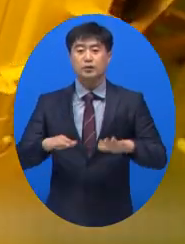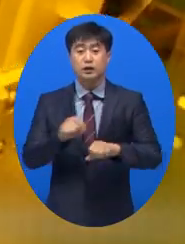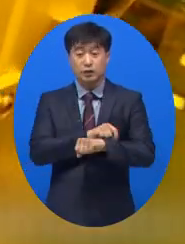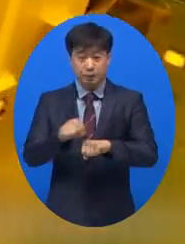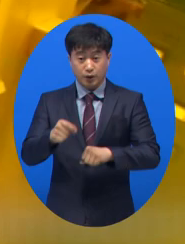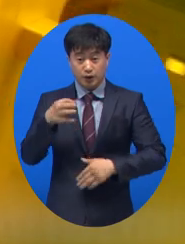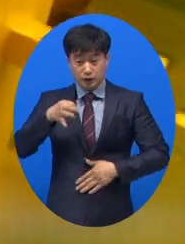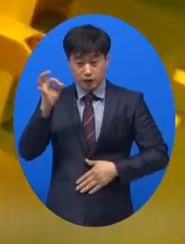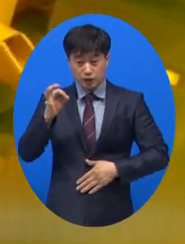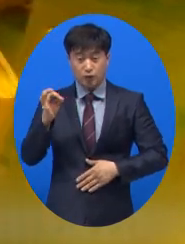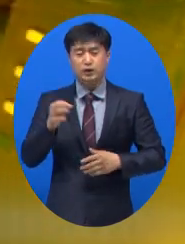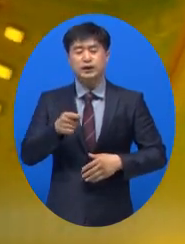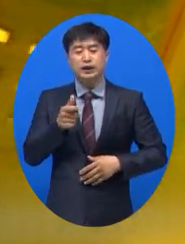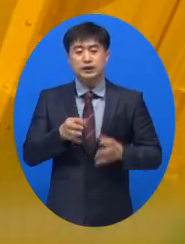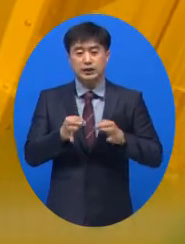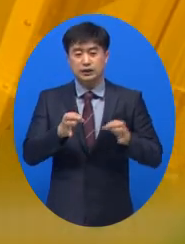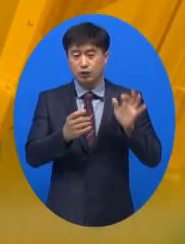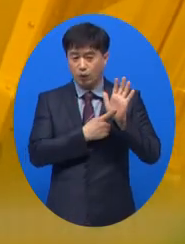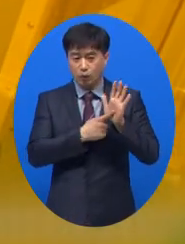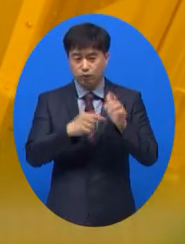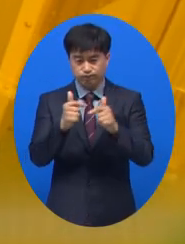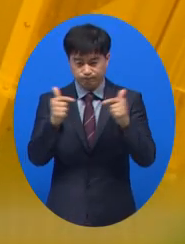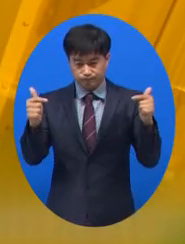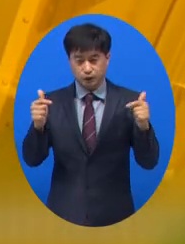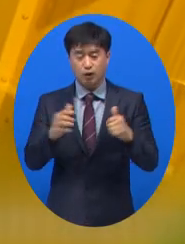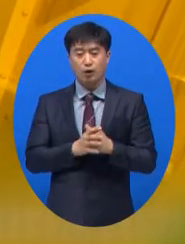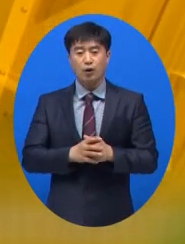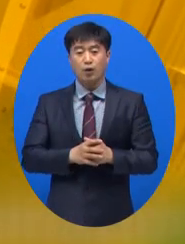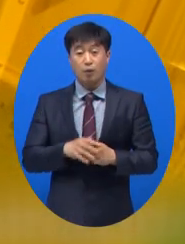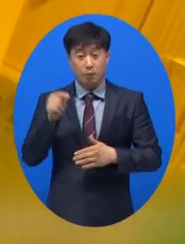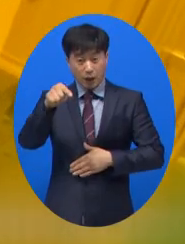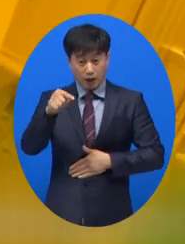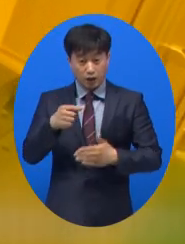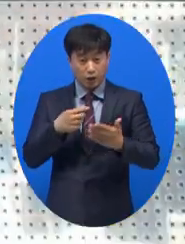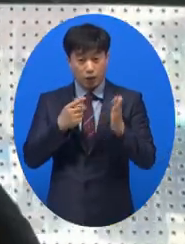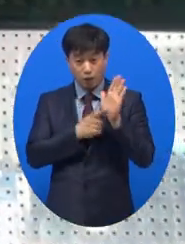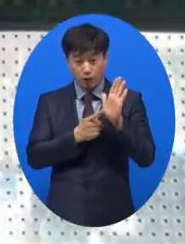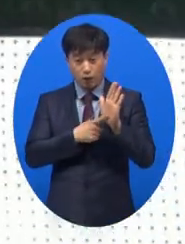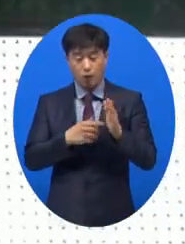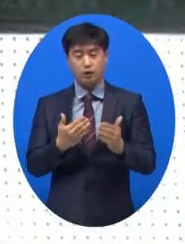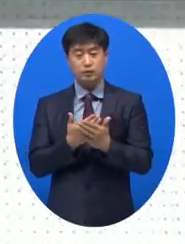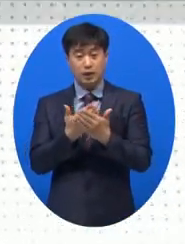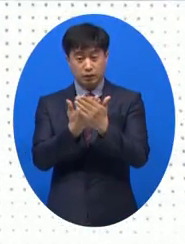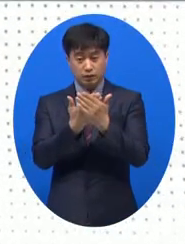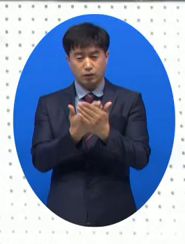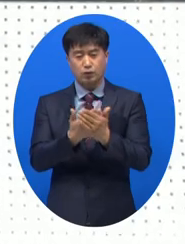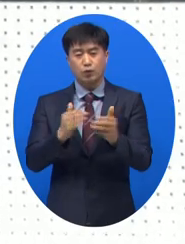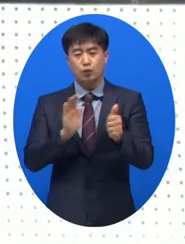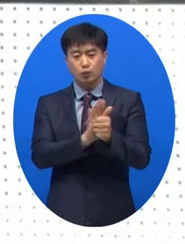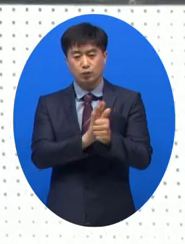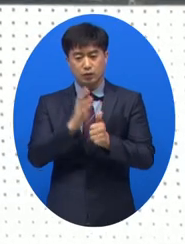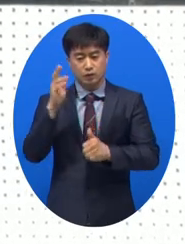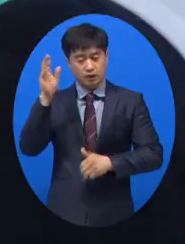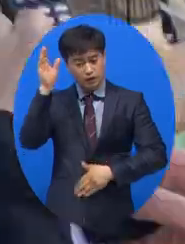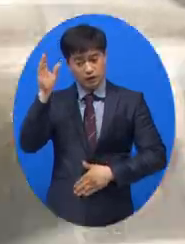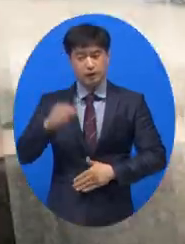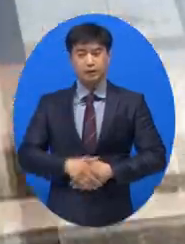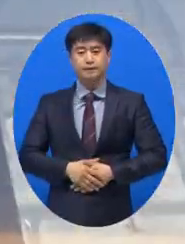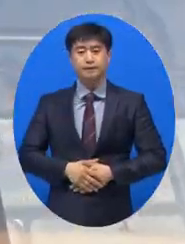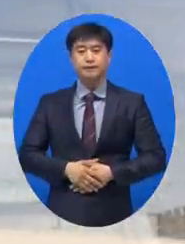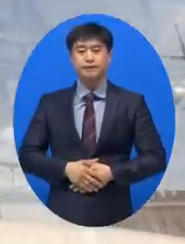이번 특례 승인으로 인해 소상공인을 위한 광고 채널이 확대됐고 5개 광고 산업 활성화 에도 도움이 될 것으로 기대됩니다